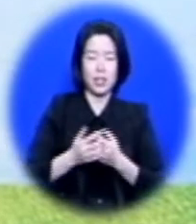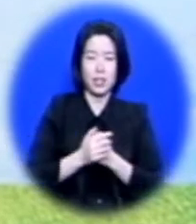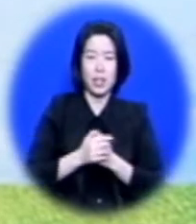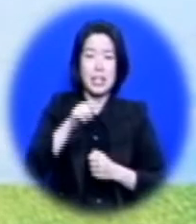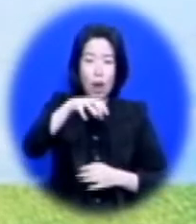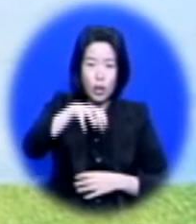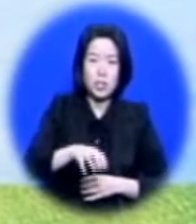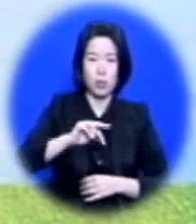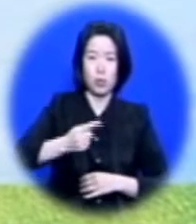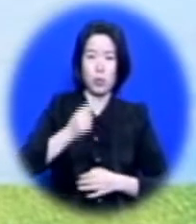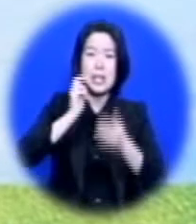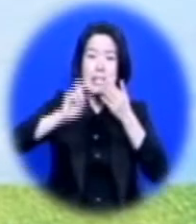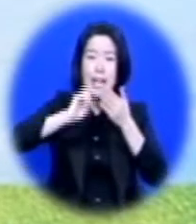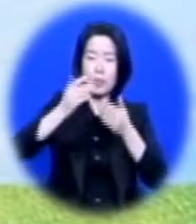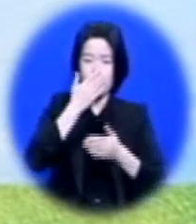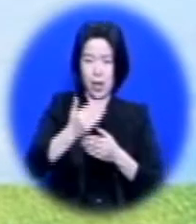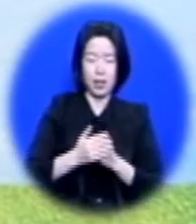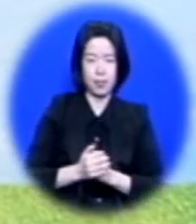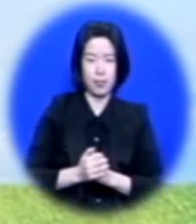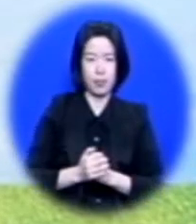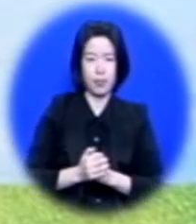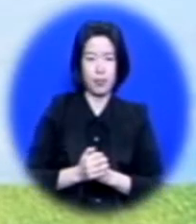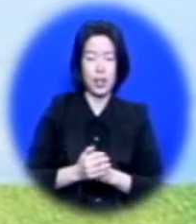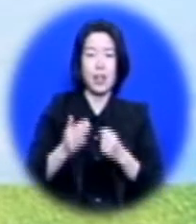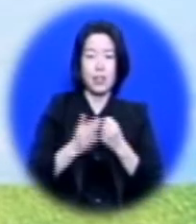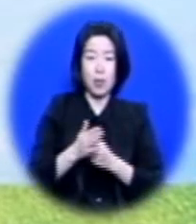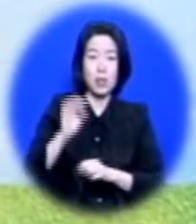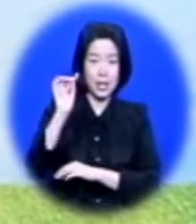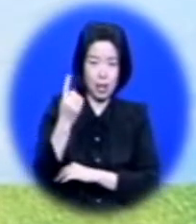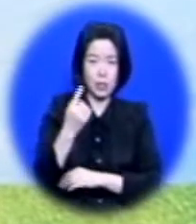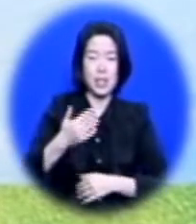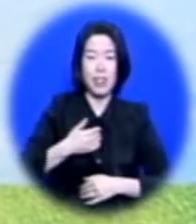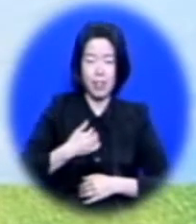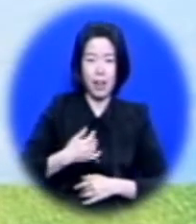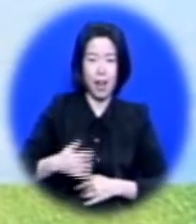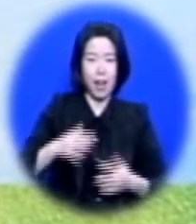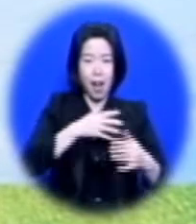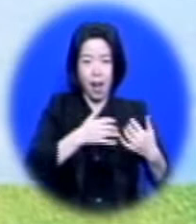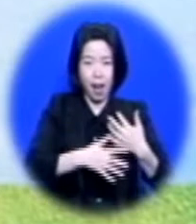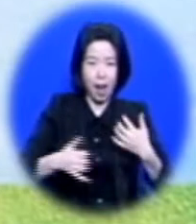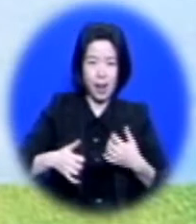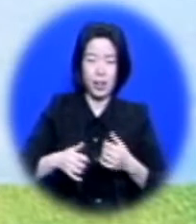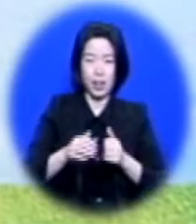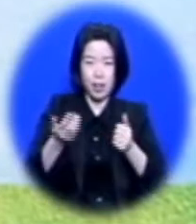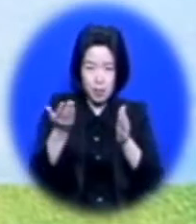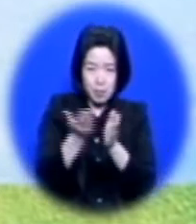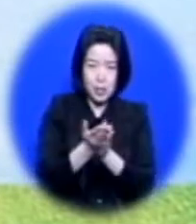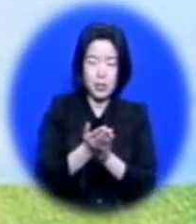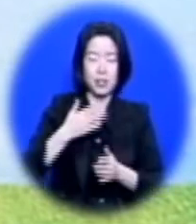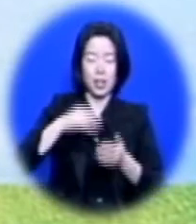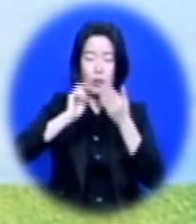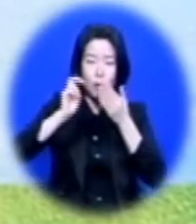여기서도 찬송할 수 잊자 그래서 그가 내가 가락에 맞추어 노래를 부르겠습니다